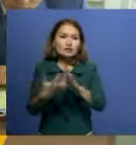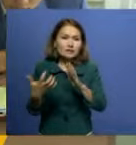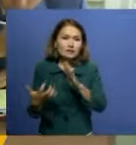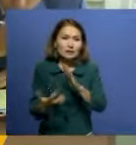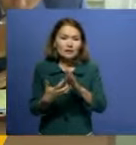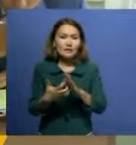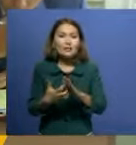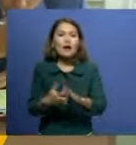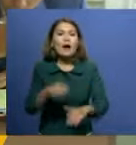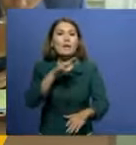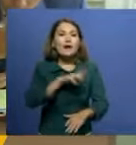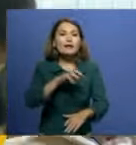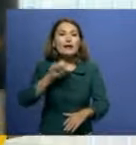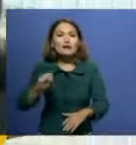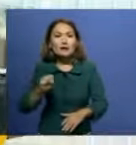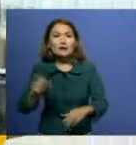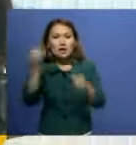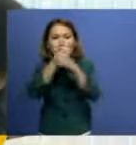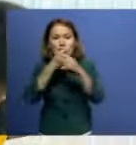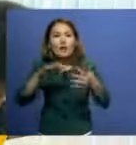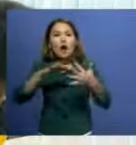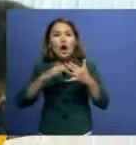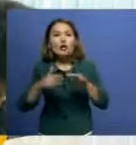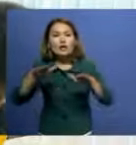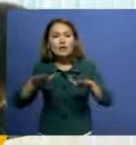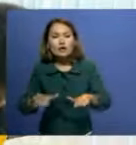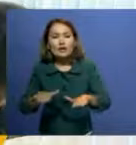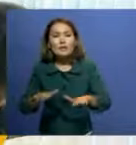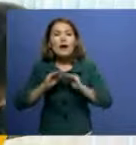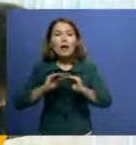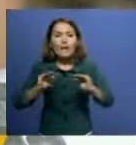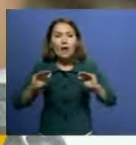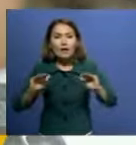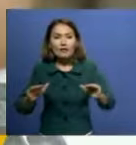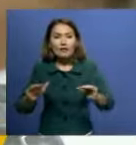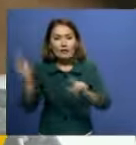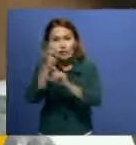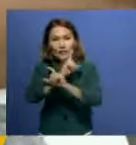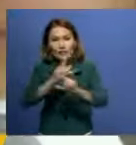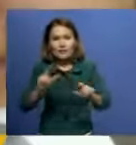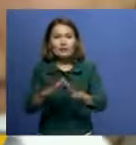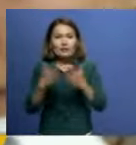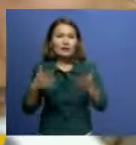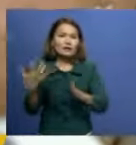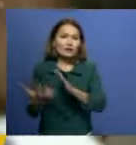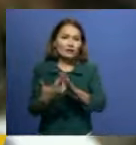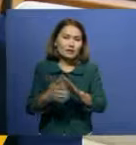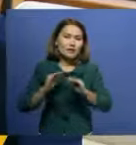қамтамасыз етілмейді. Айсинаның айтуынша ауылдық жерлерде кейбір балалар бір кітапты кезектесіп пайдаланады.